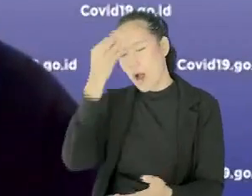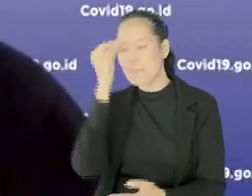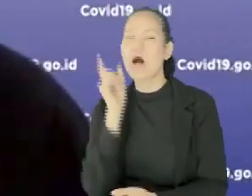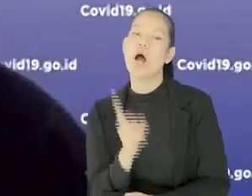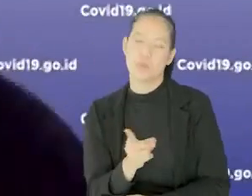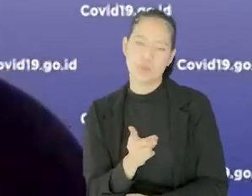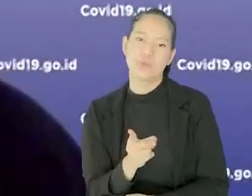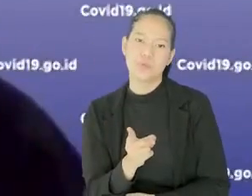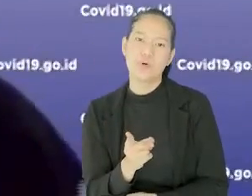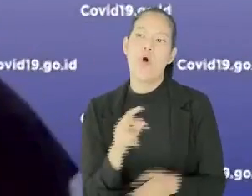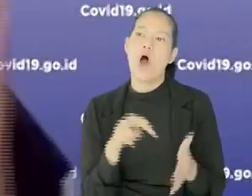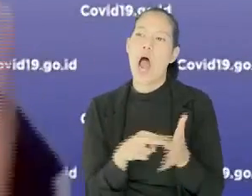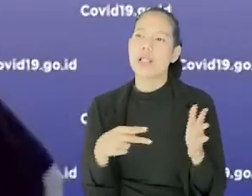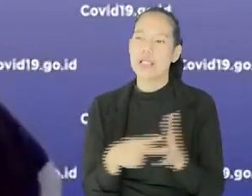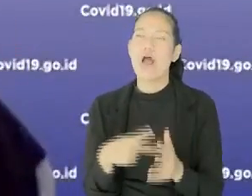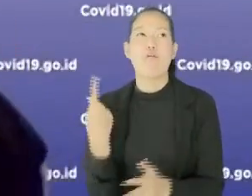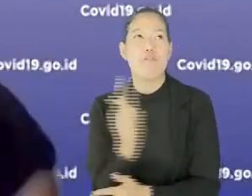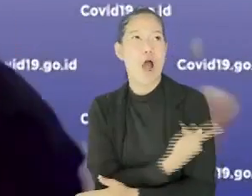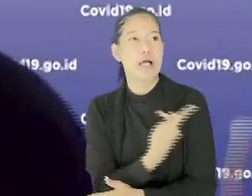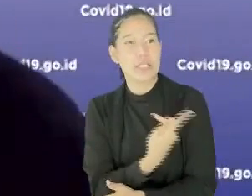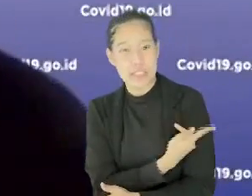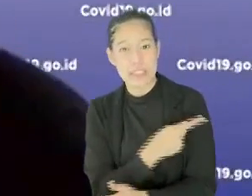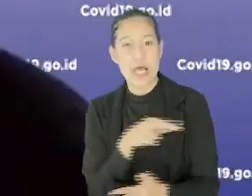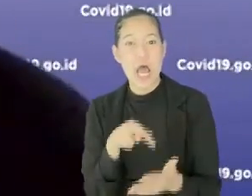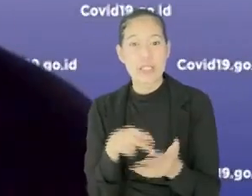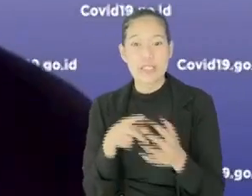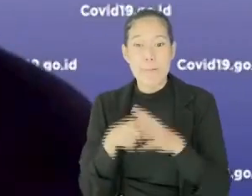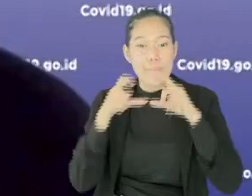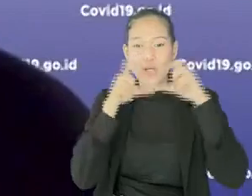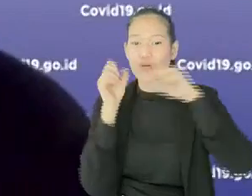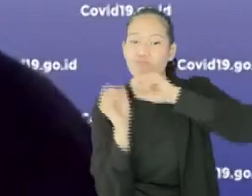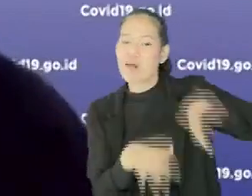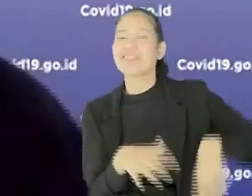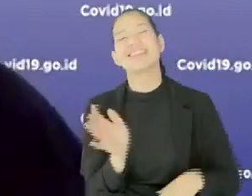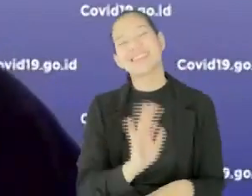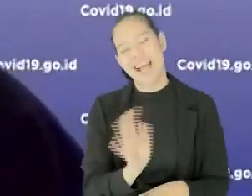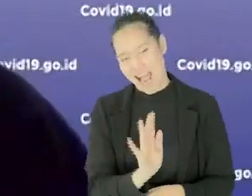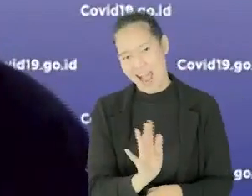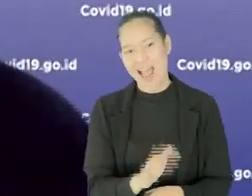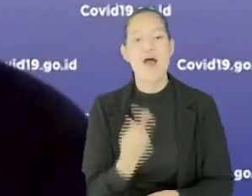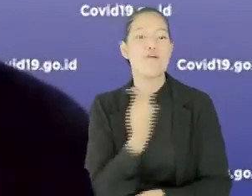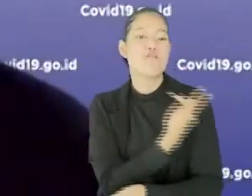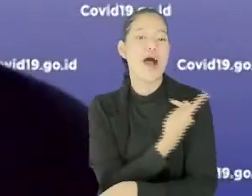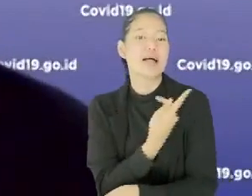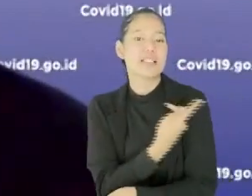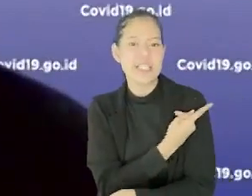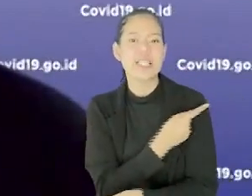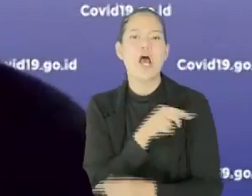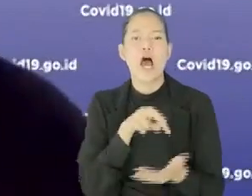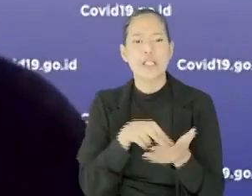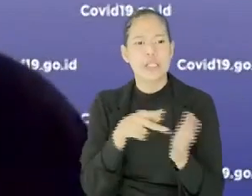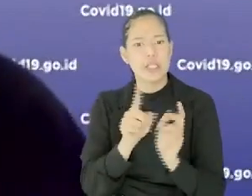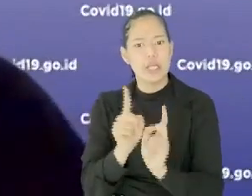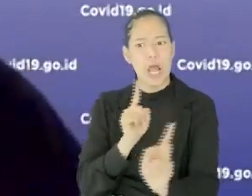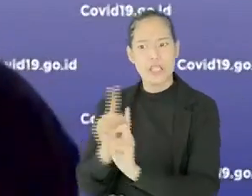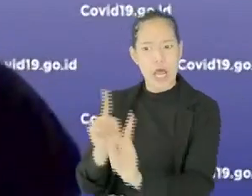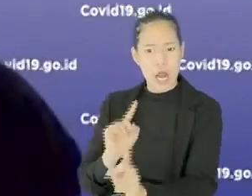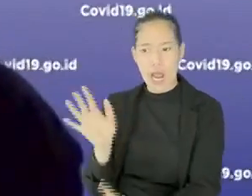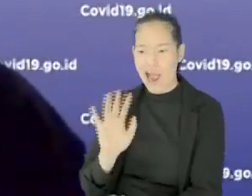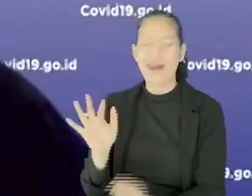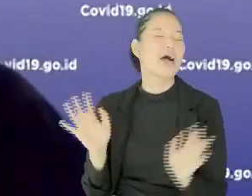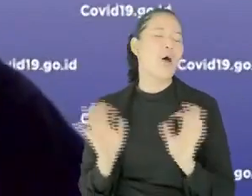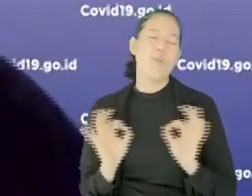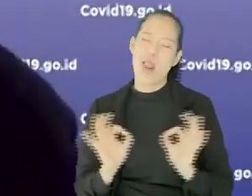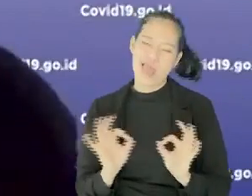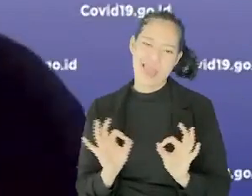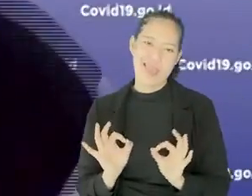mengerti bahwa kemudian bukan vaksinasi menggantikan masker bahwa vaksinasi menggantikan jaga jarak kita itu tidak akan pernah